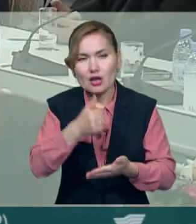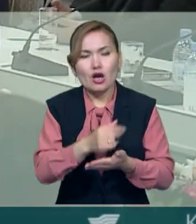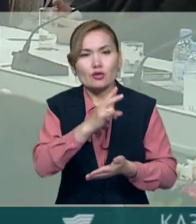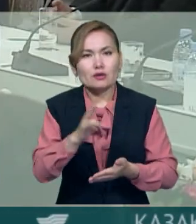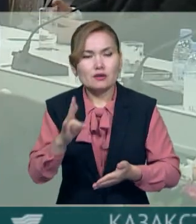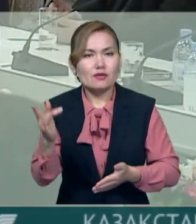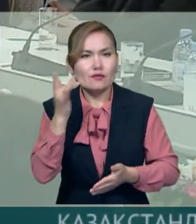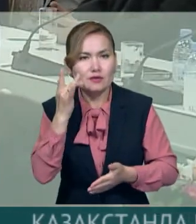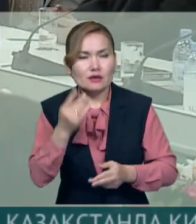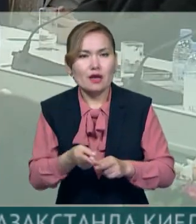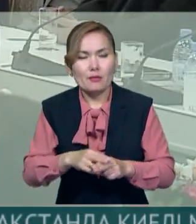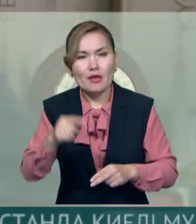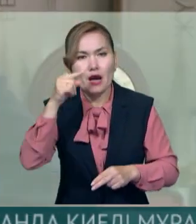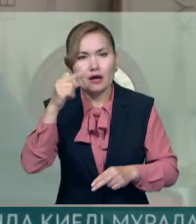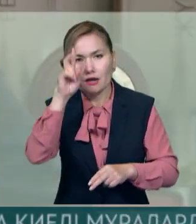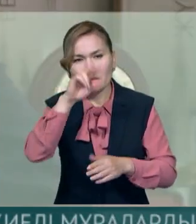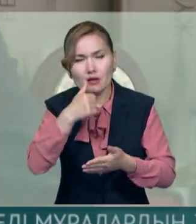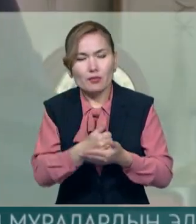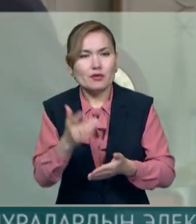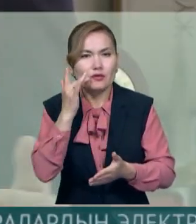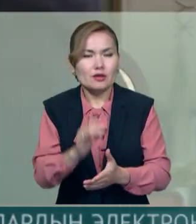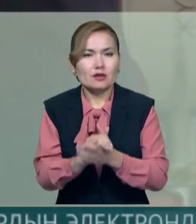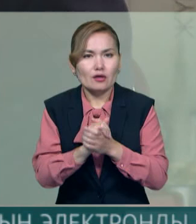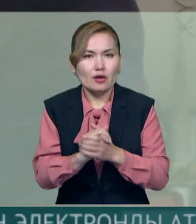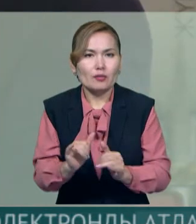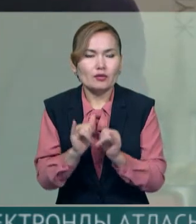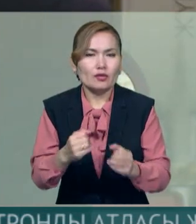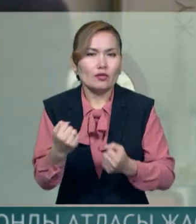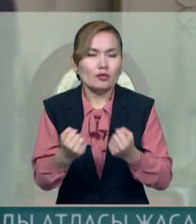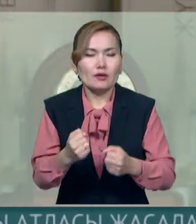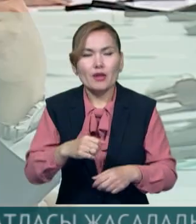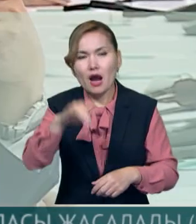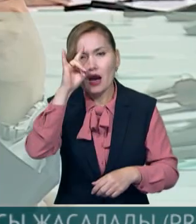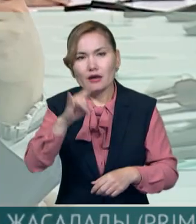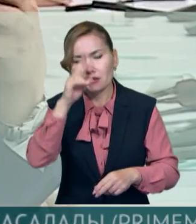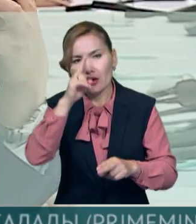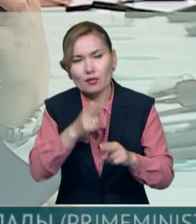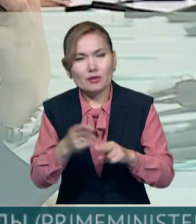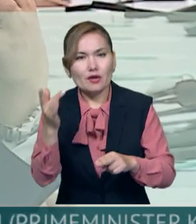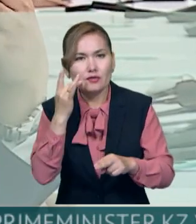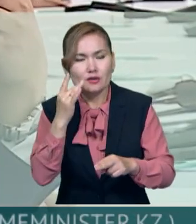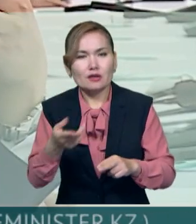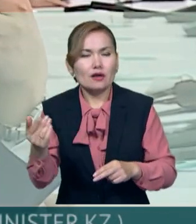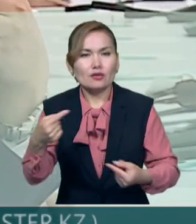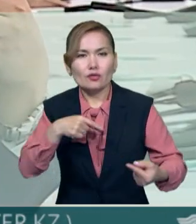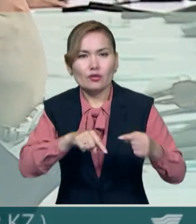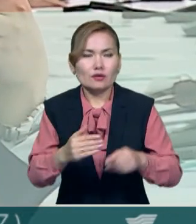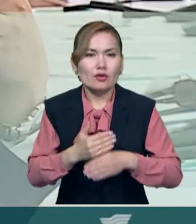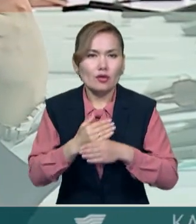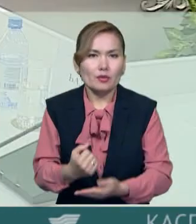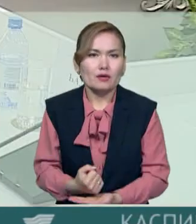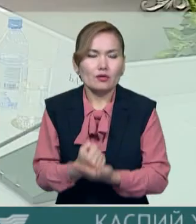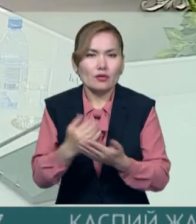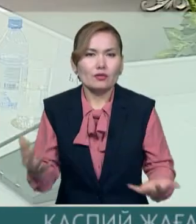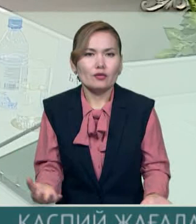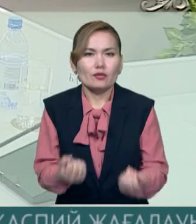ағайынмен қарым-қатынасты жыл сайын жаңа деңгейге көтеріп келеді. Қазақстан бауырлас елге қиын-қыстау кезеңде қол ұшын беріп те жүр.